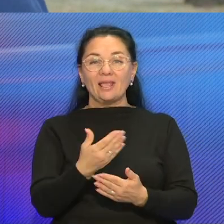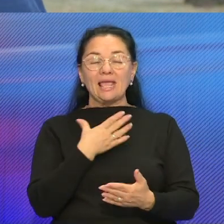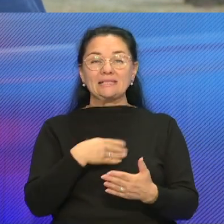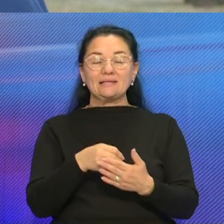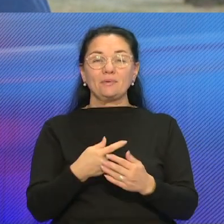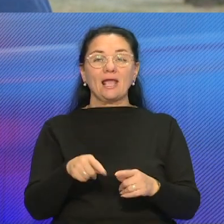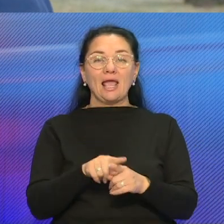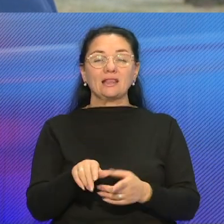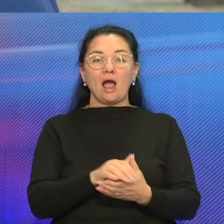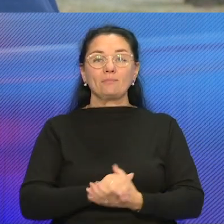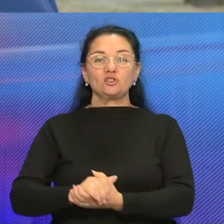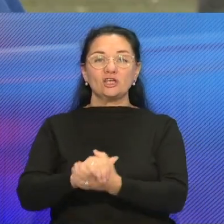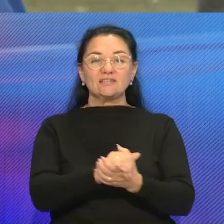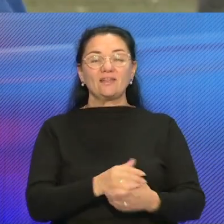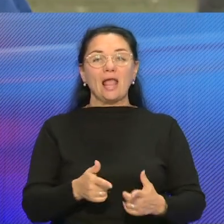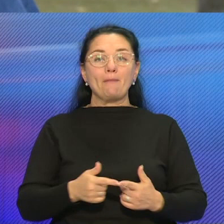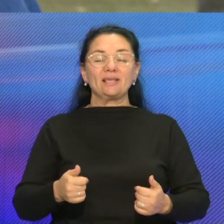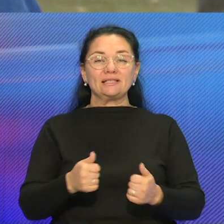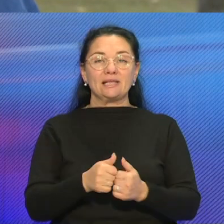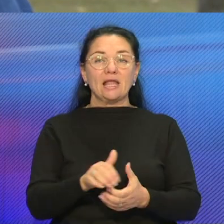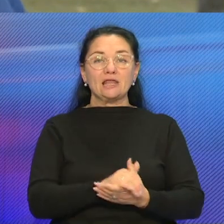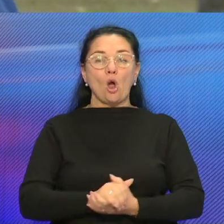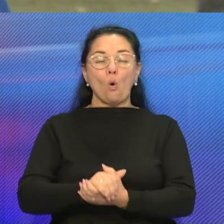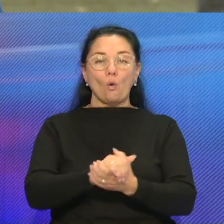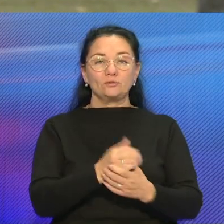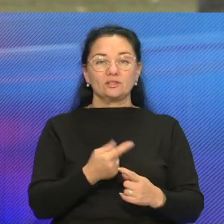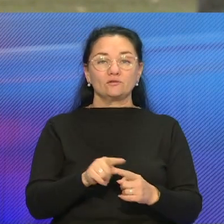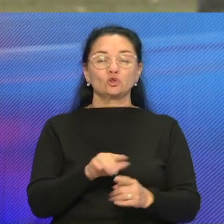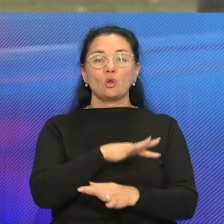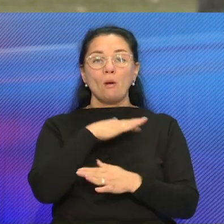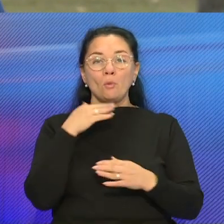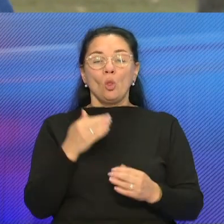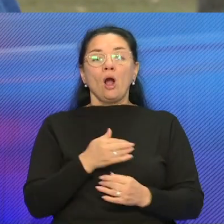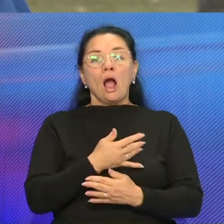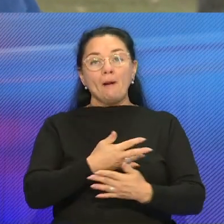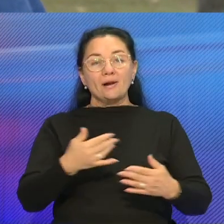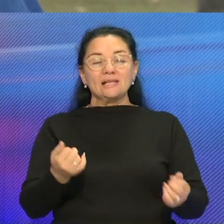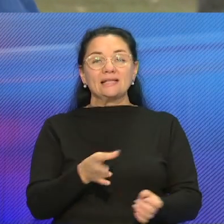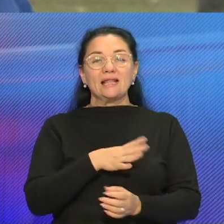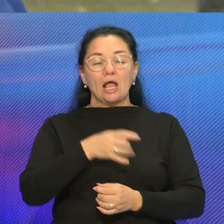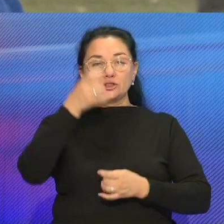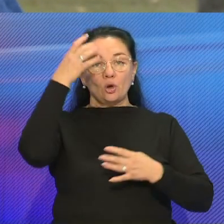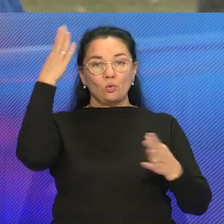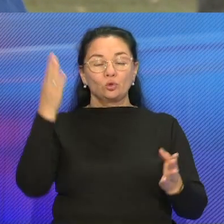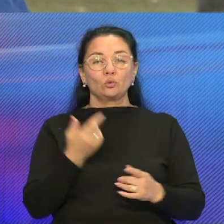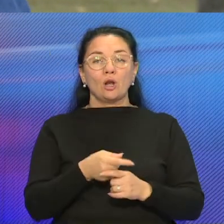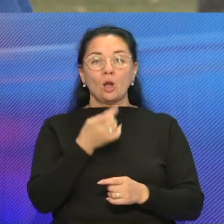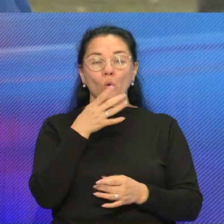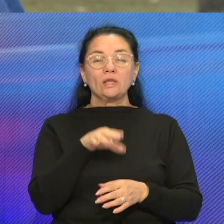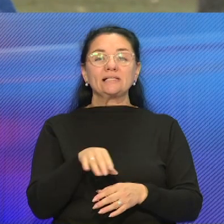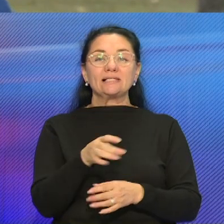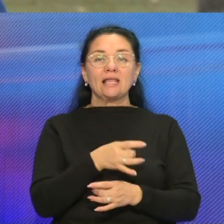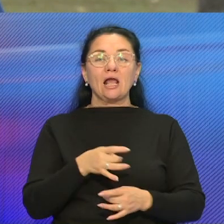объединение, это в целом общество. Говорили о том, что многообразие нашей культуры, Гродненский район – тому тоже пример, это